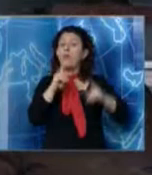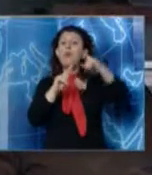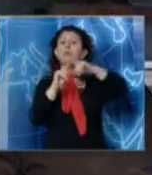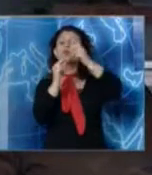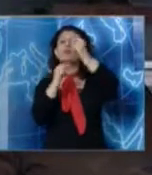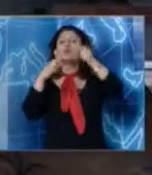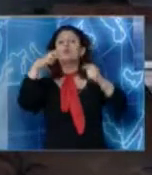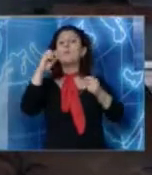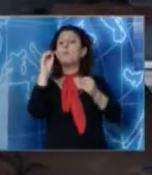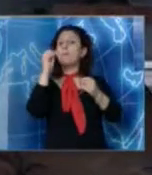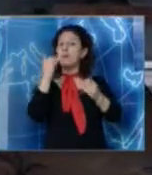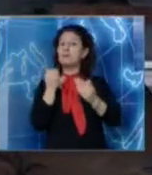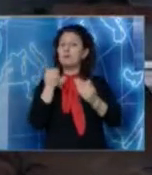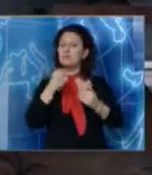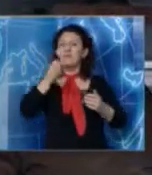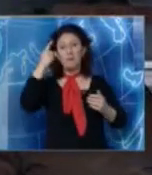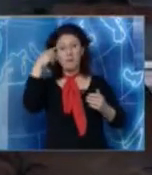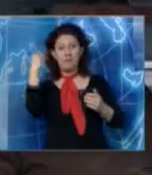hakkında bilgiler verdi.